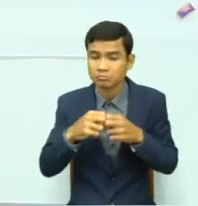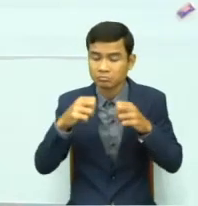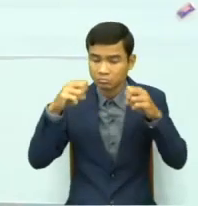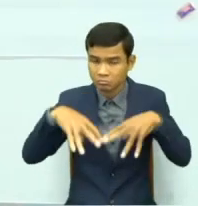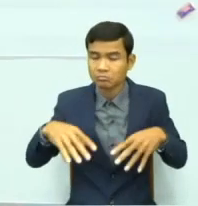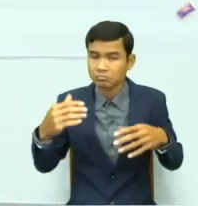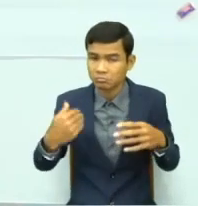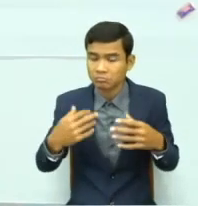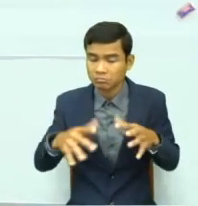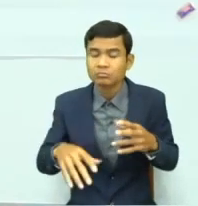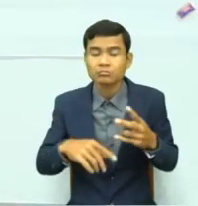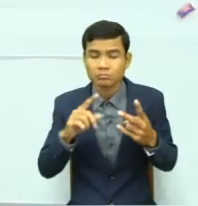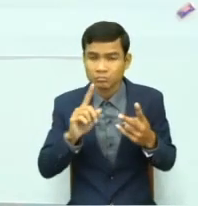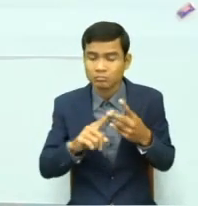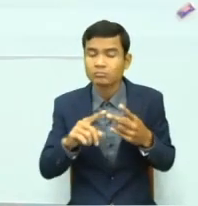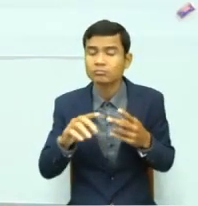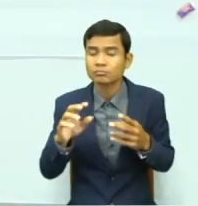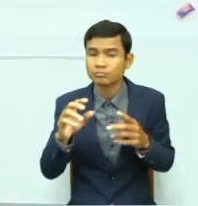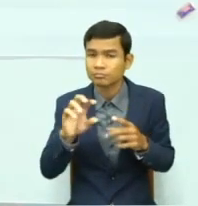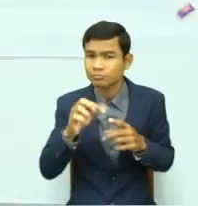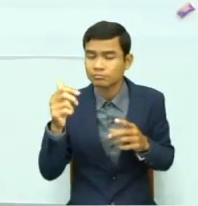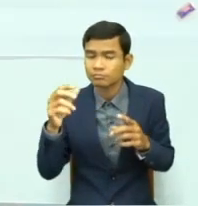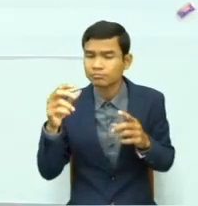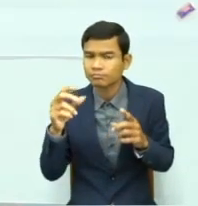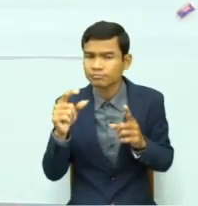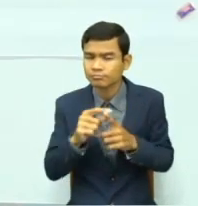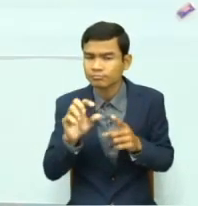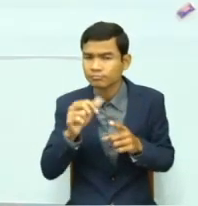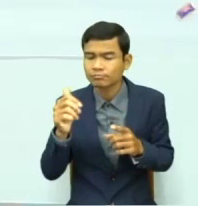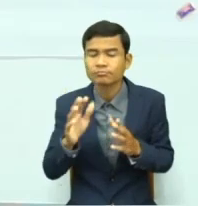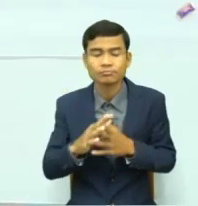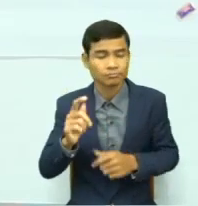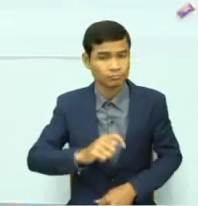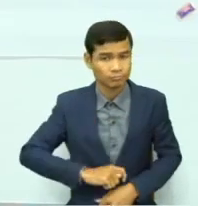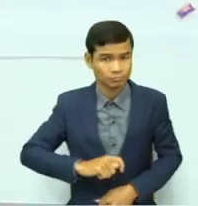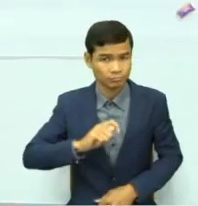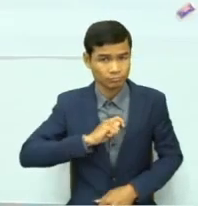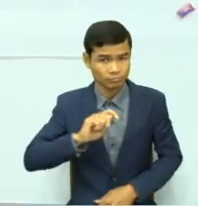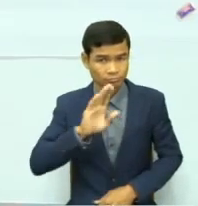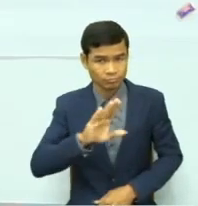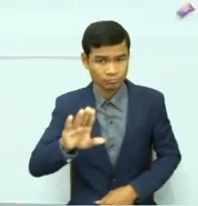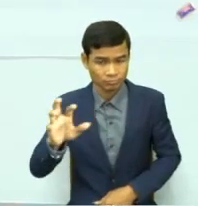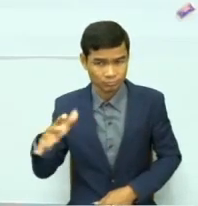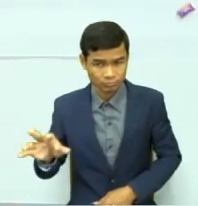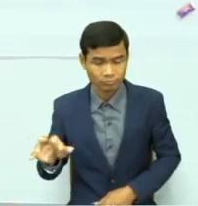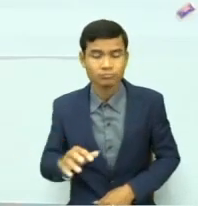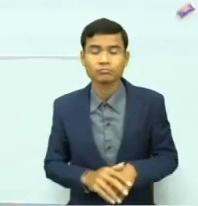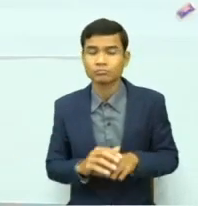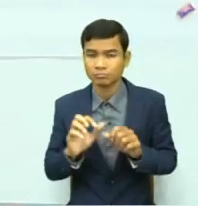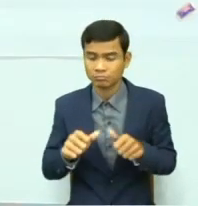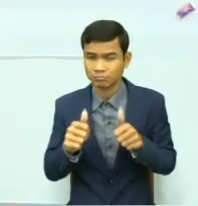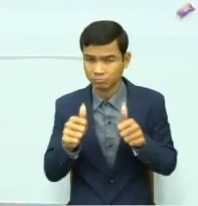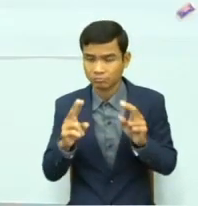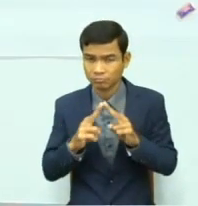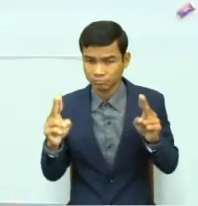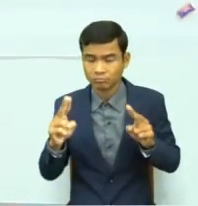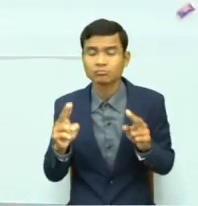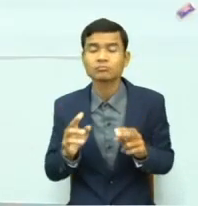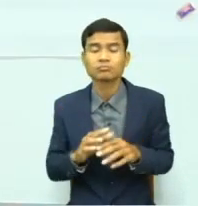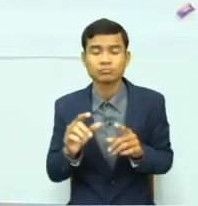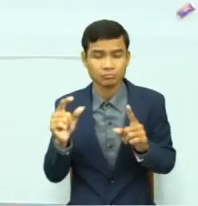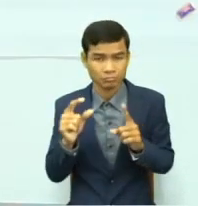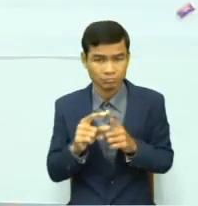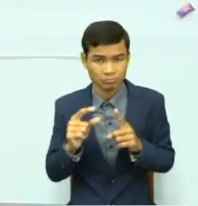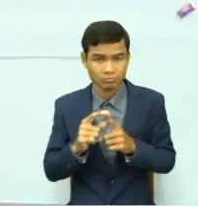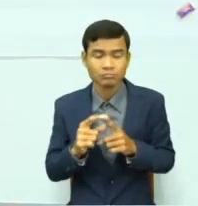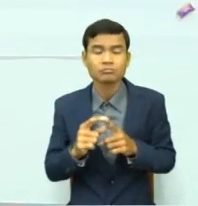Miên bì ở vấy tia con. Chà con thua hấp chút, nó không cao rùa nâu được bỏ cấu nữa nè con. Chà là ổn ná cư miên